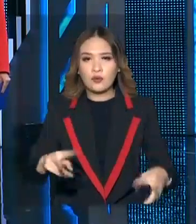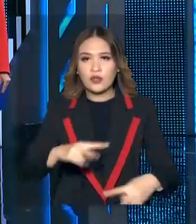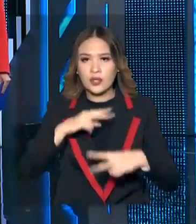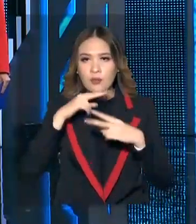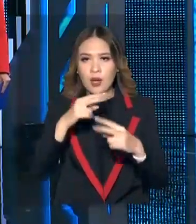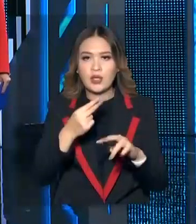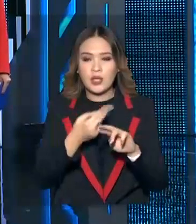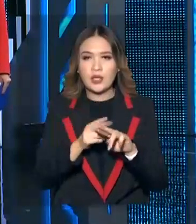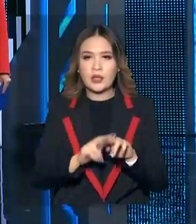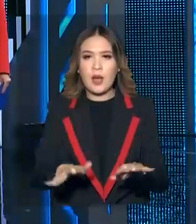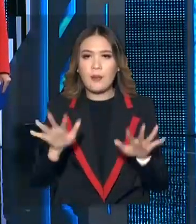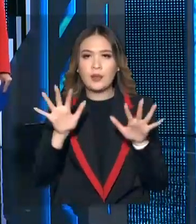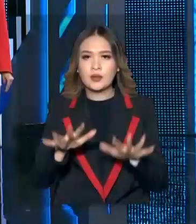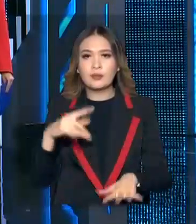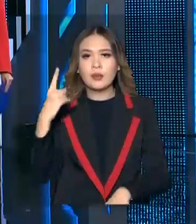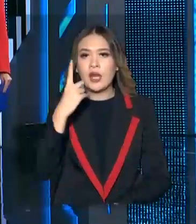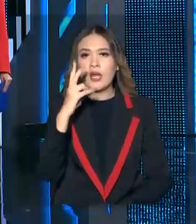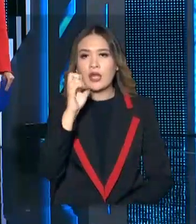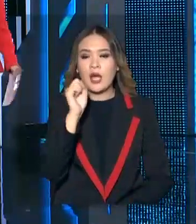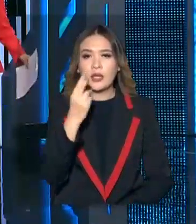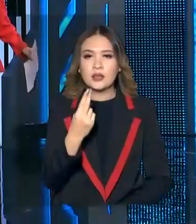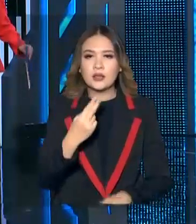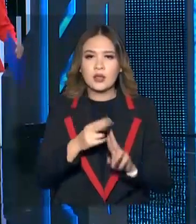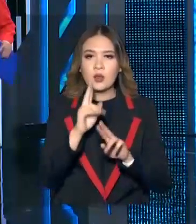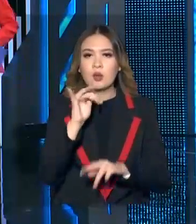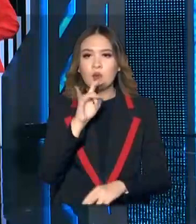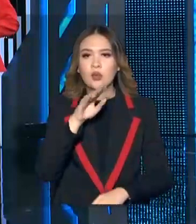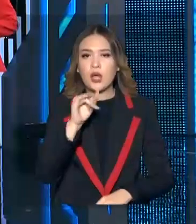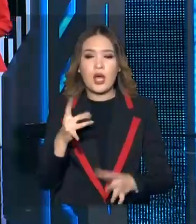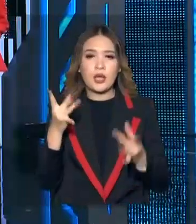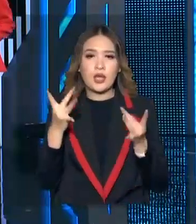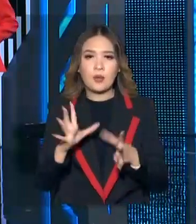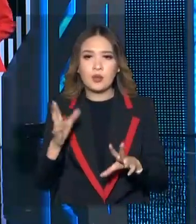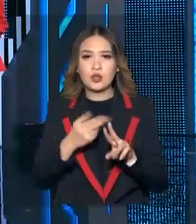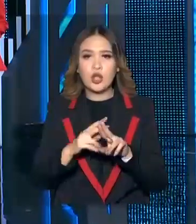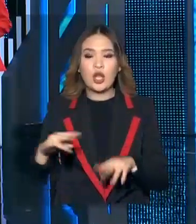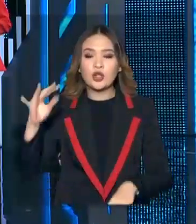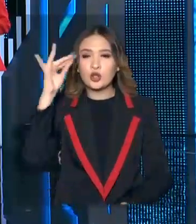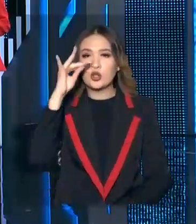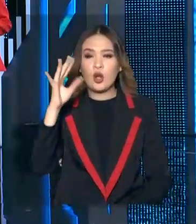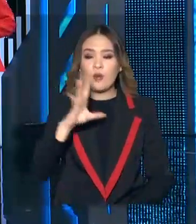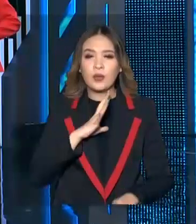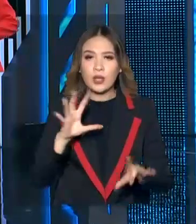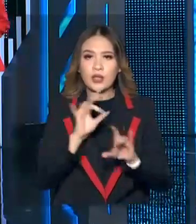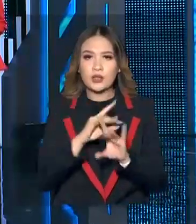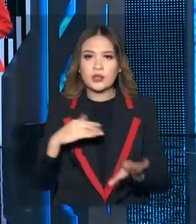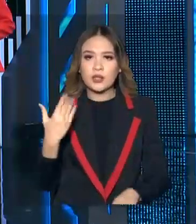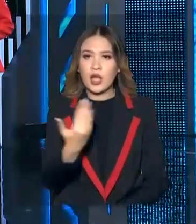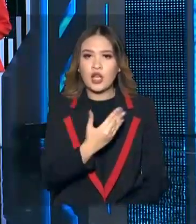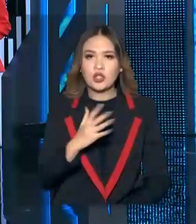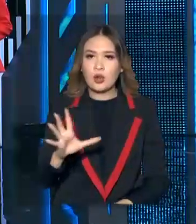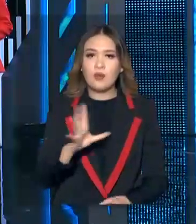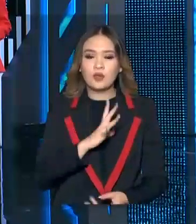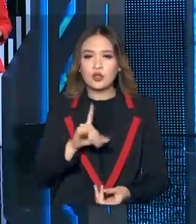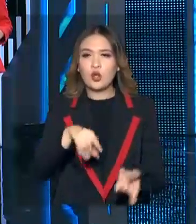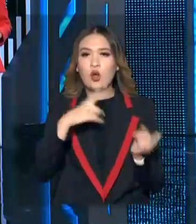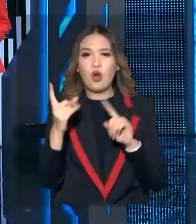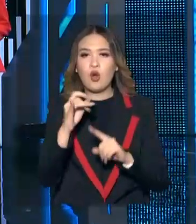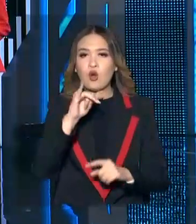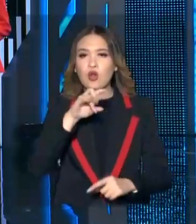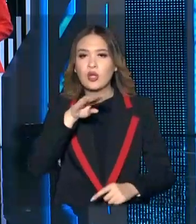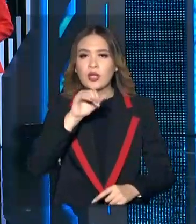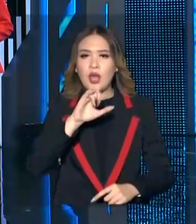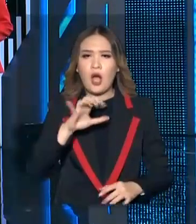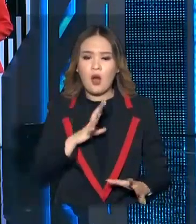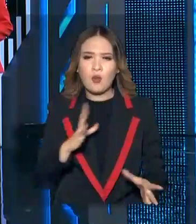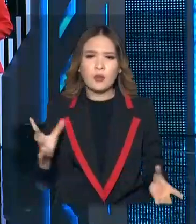Именно там прошел первый национальный курултай, и неспроста. Ведь история гласит, что наши предки съезжались в Улытау со всех